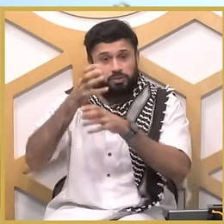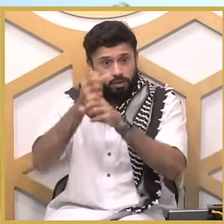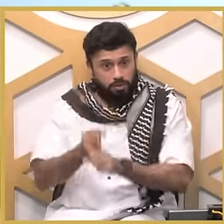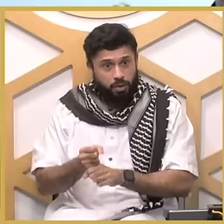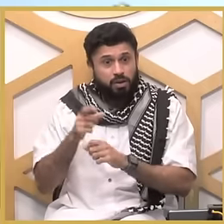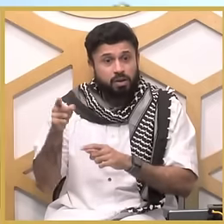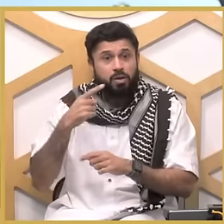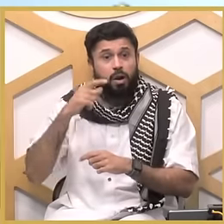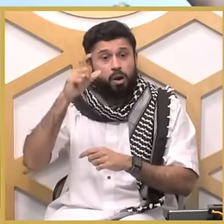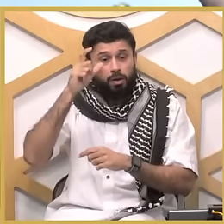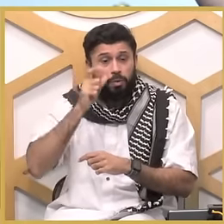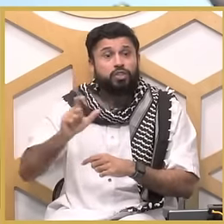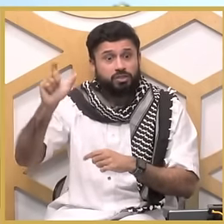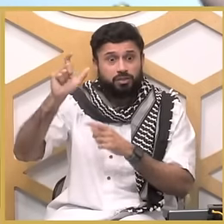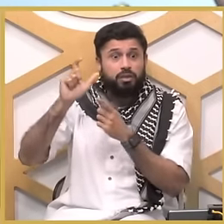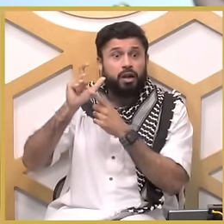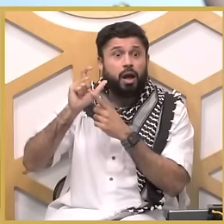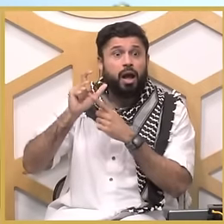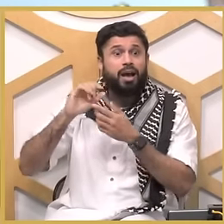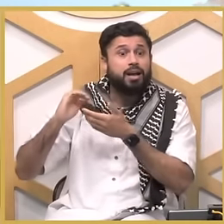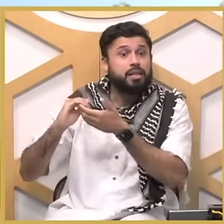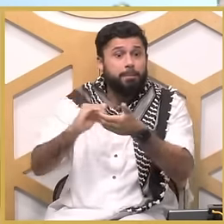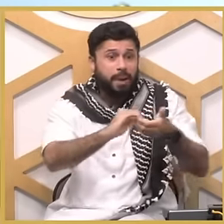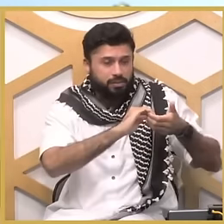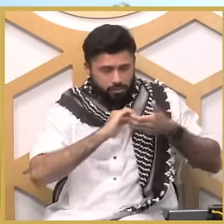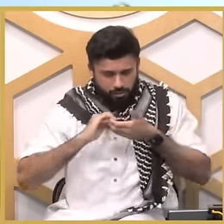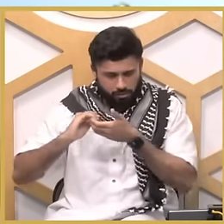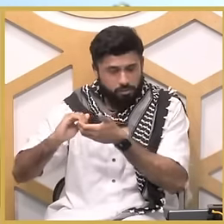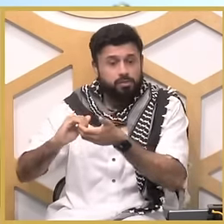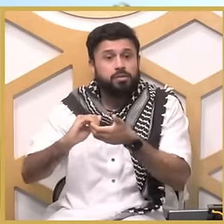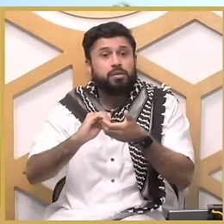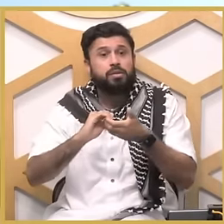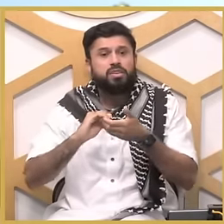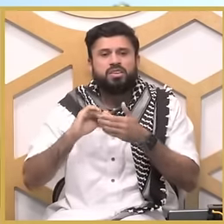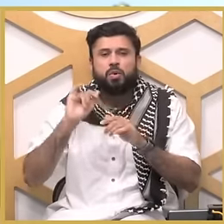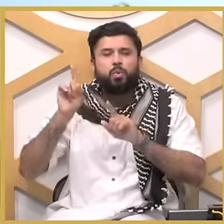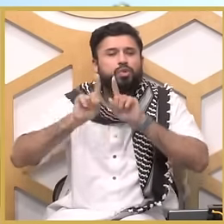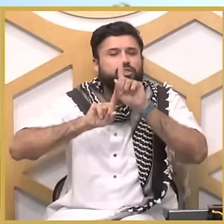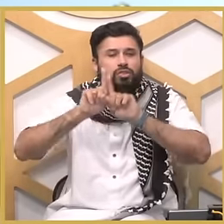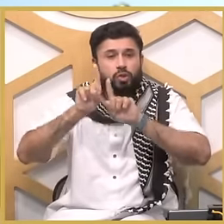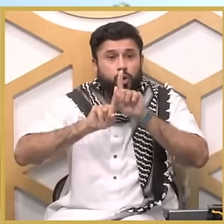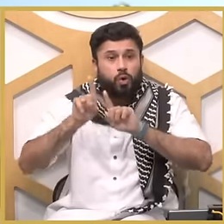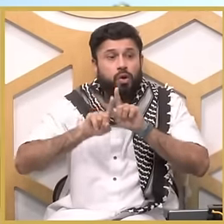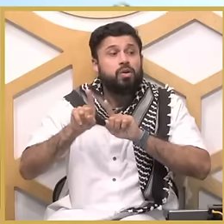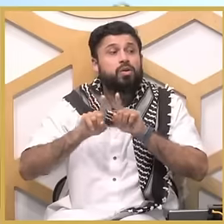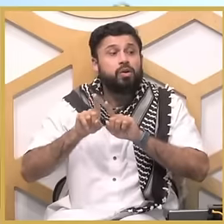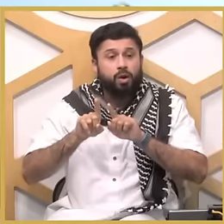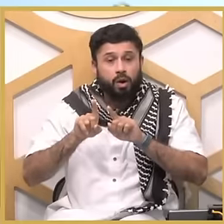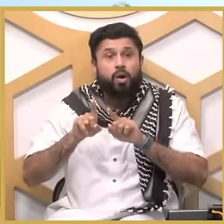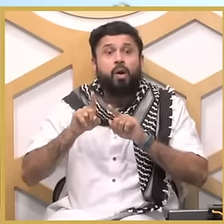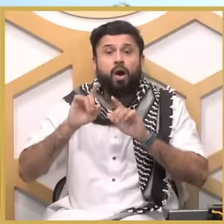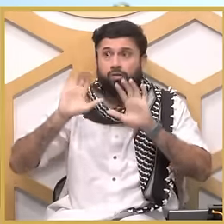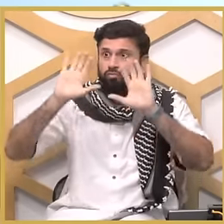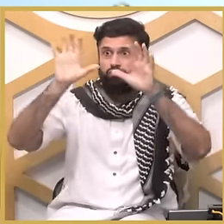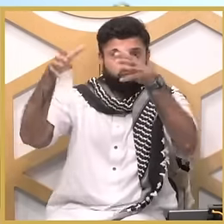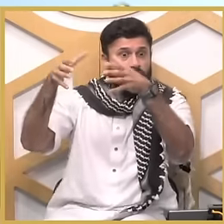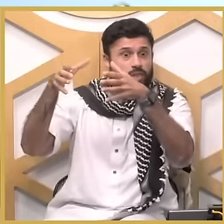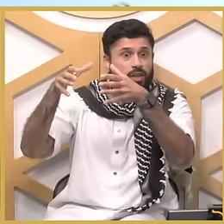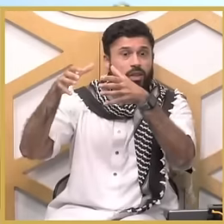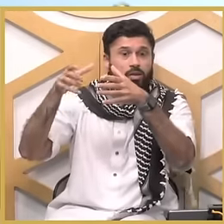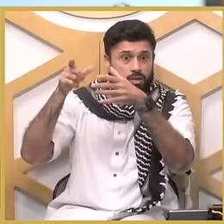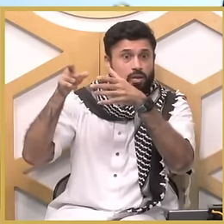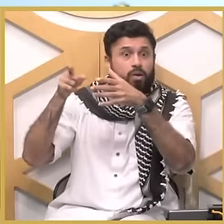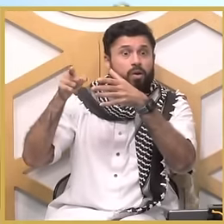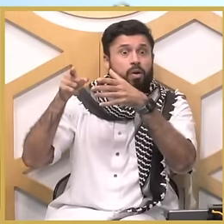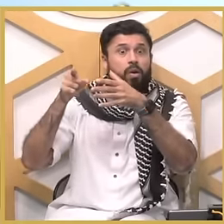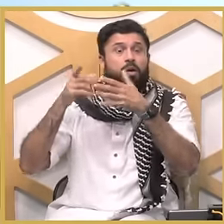just try to set that as your standard. Don't set these low. Bani Israel's behavior, literally, and you might hear and you're like, that's audacious. وَقَالُوا